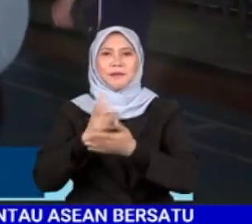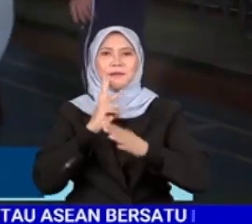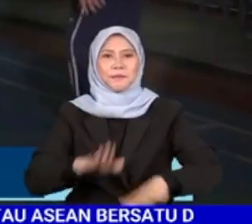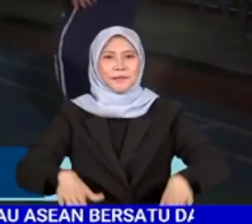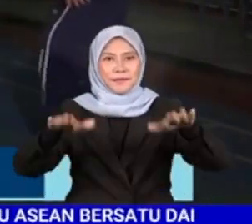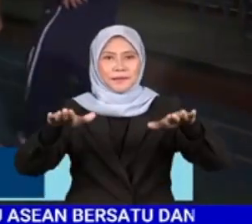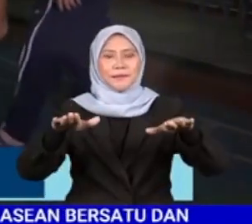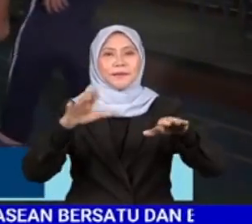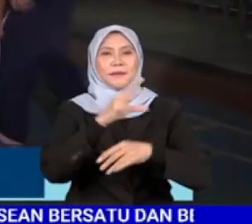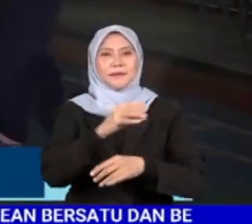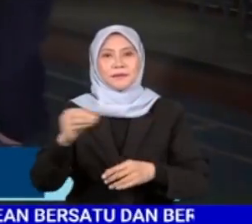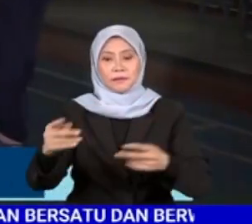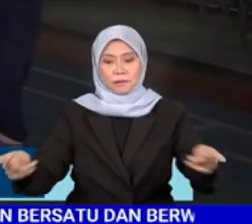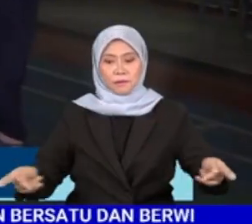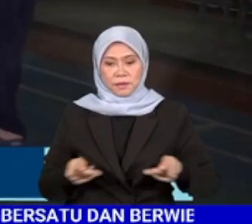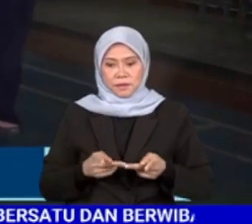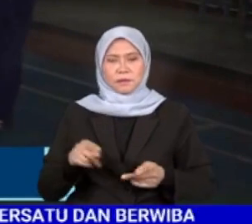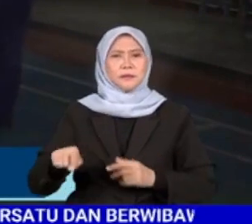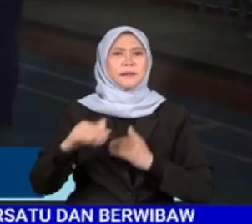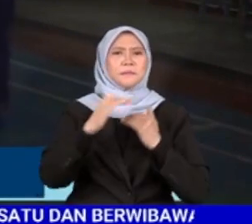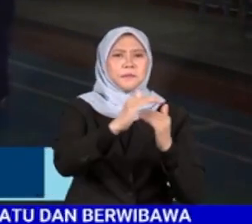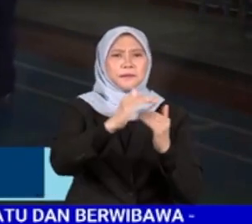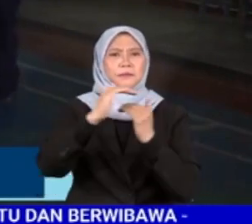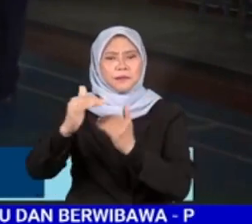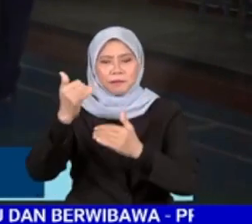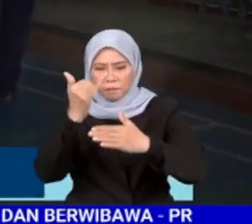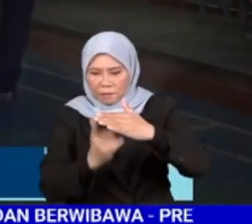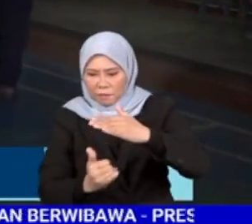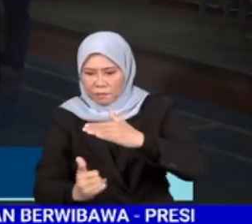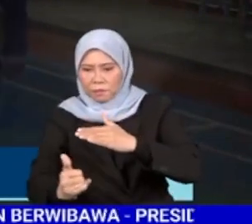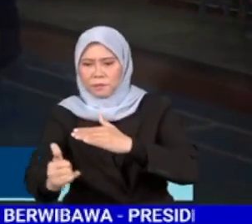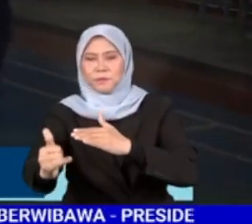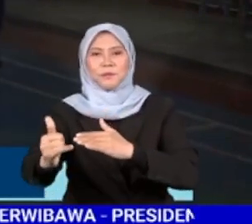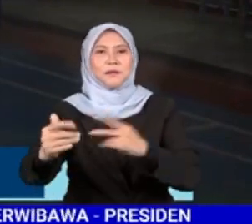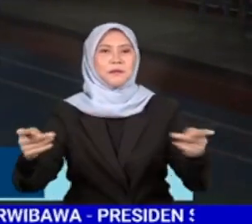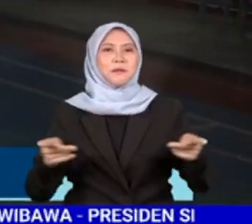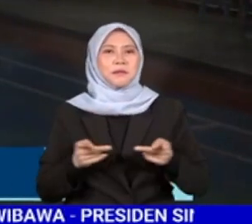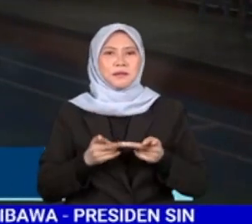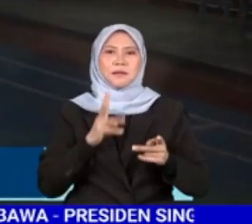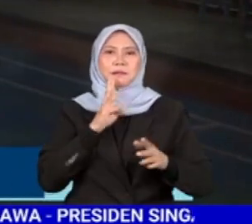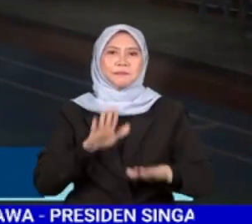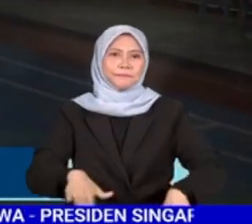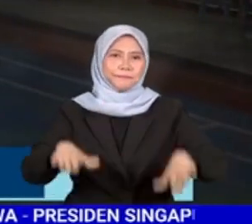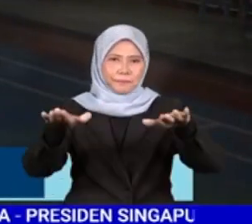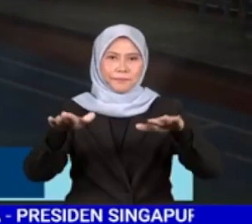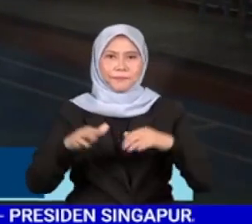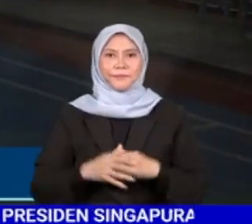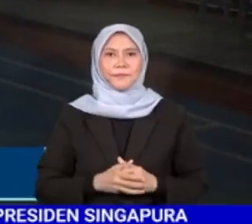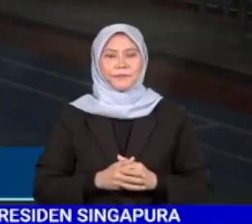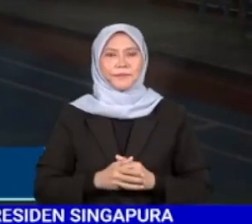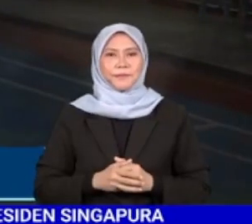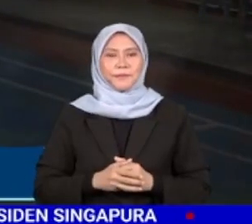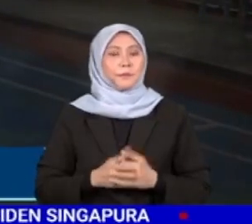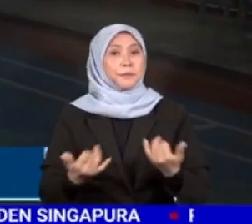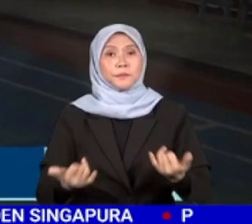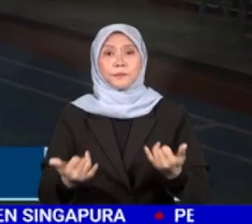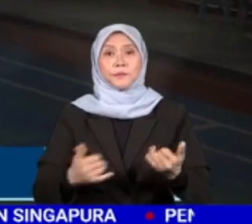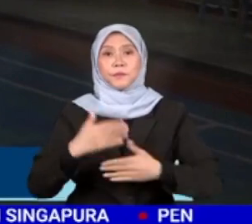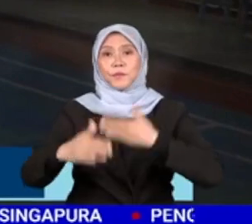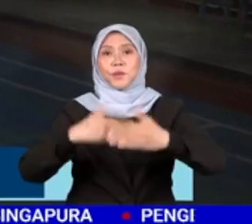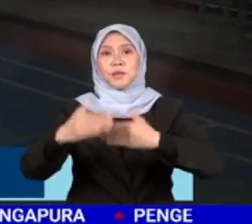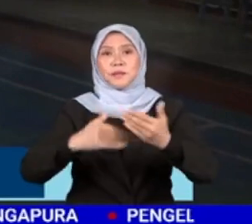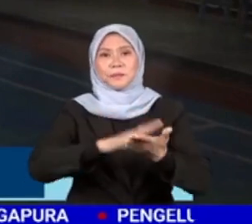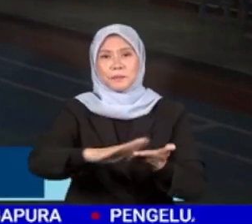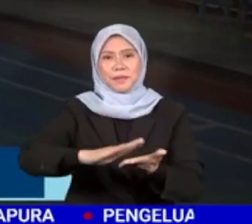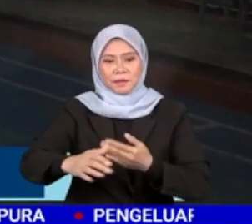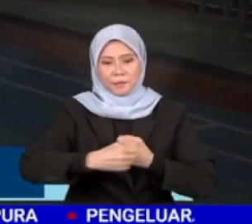banjir dan kawasan yang terhad untuk memasuki ke kawasan yang terbabit. Saudara, ketika ini proses